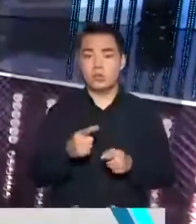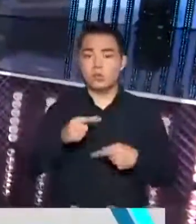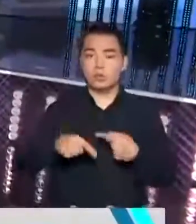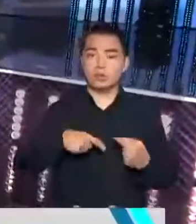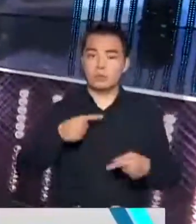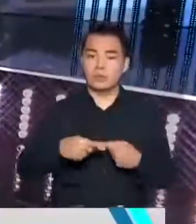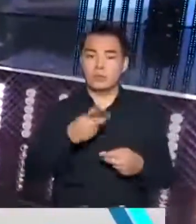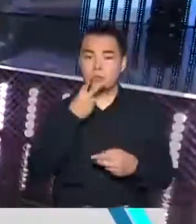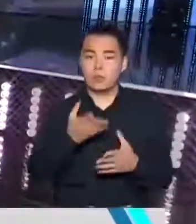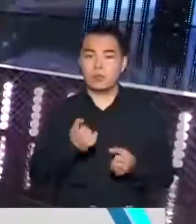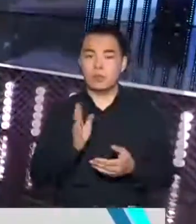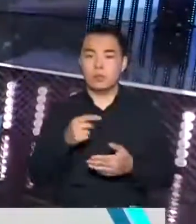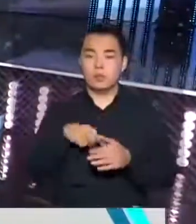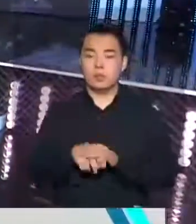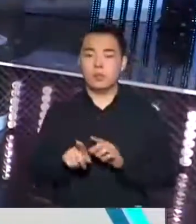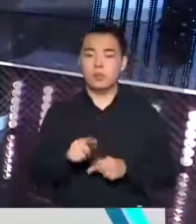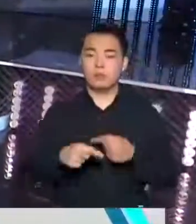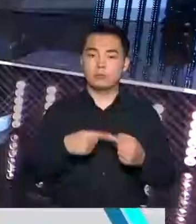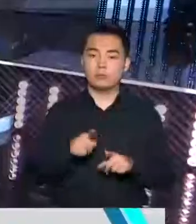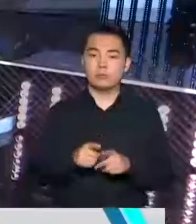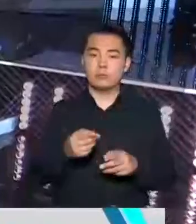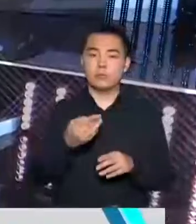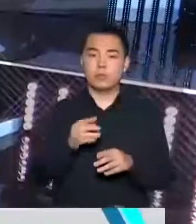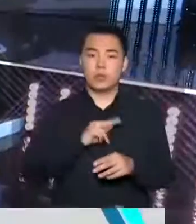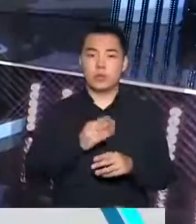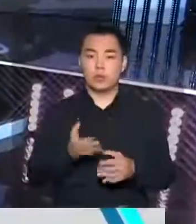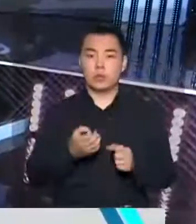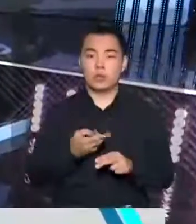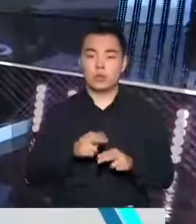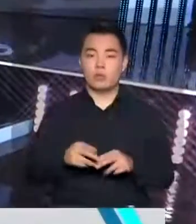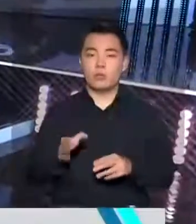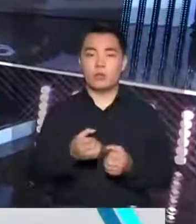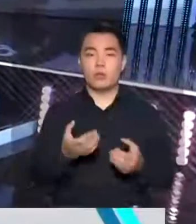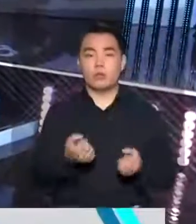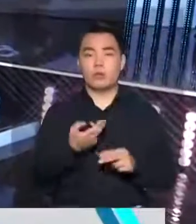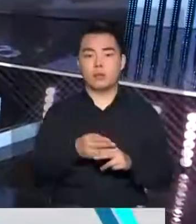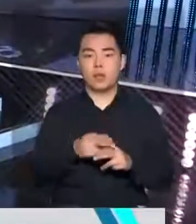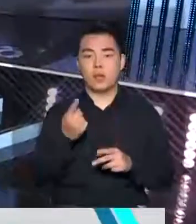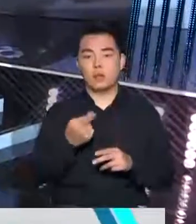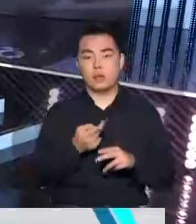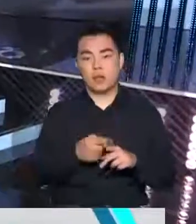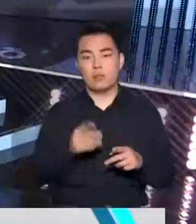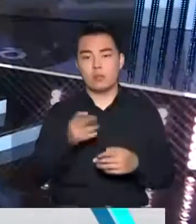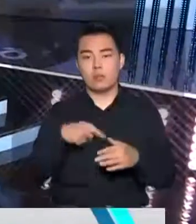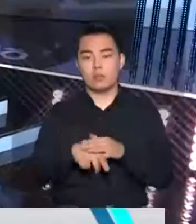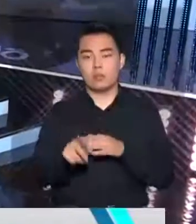отыр. Ал енді соны айналмалы түрде жұмыс жасауын қамтамасыз ету үшін ол салу бір бөлек, енді оны халықтың